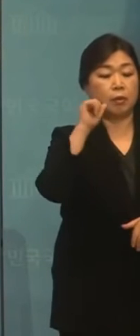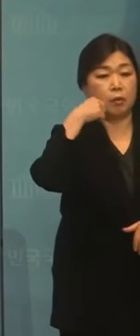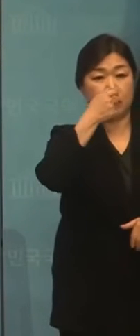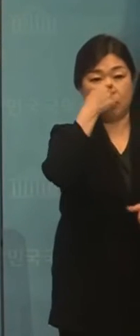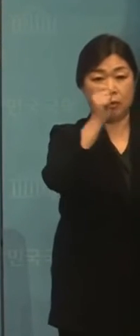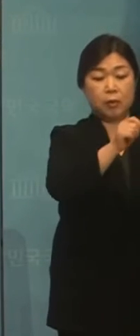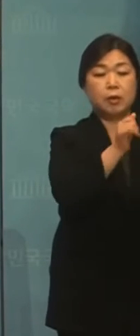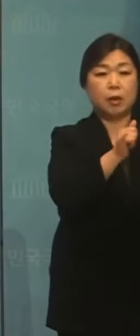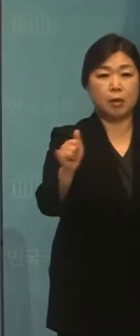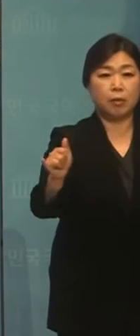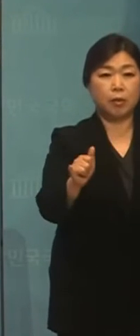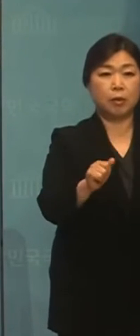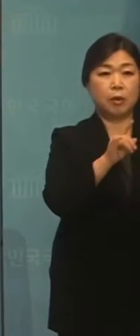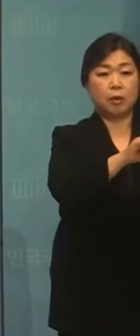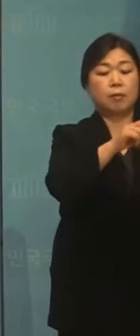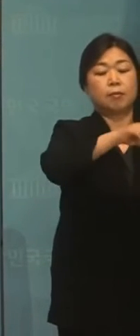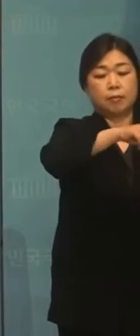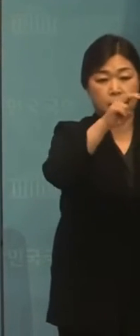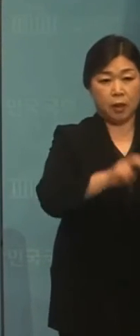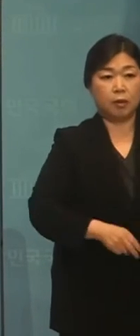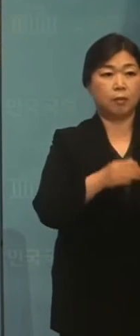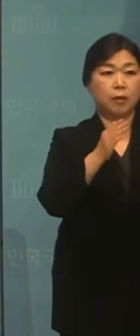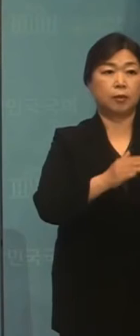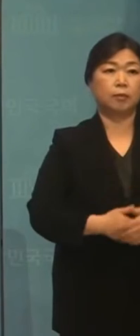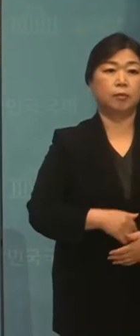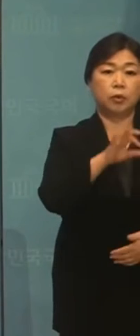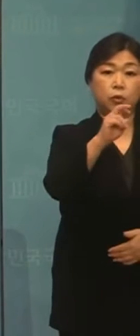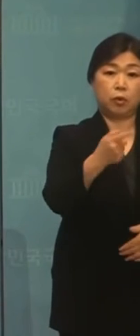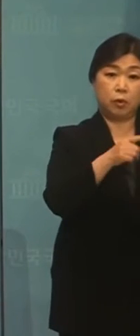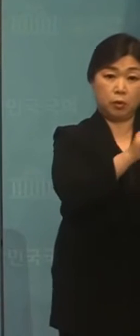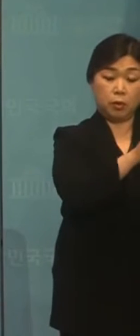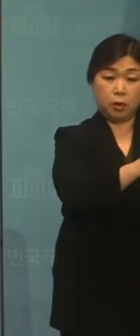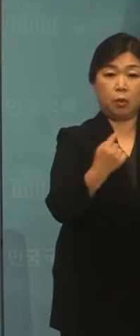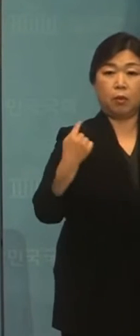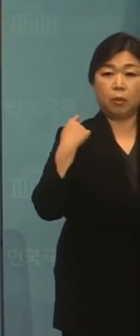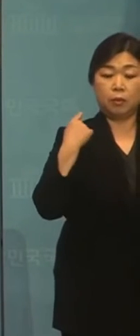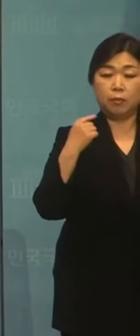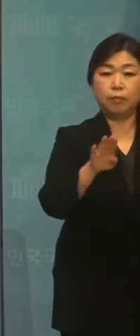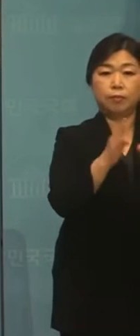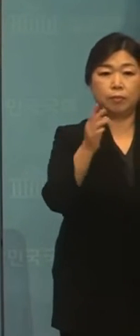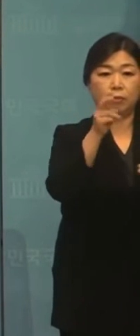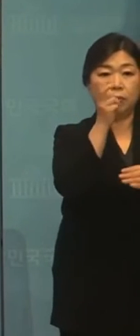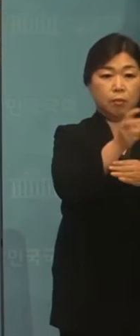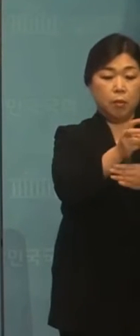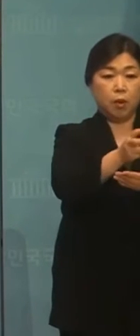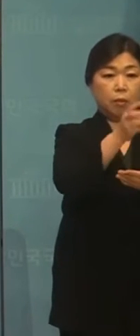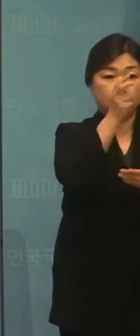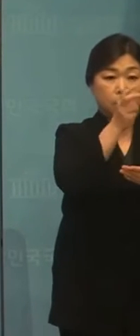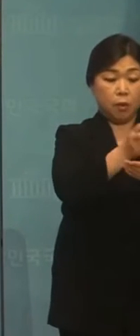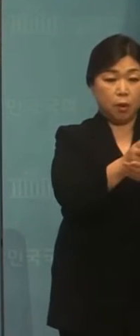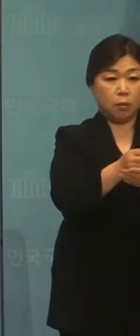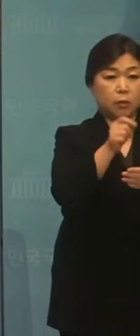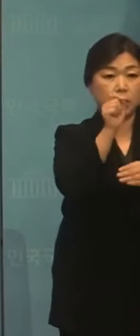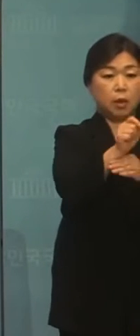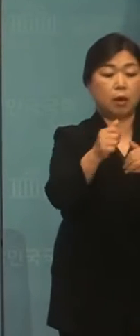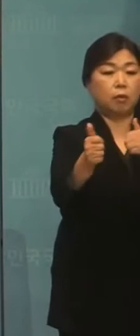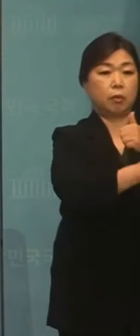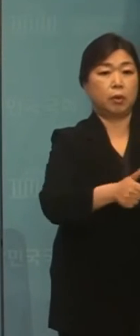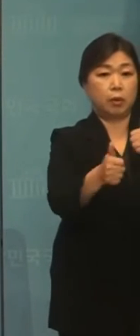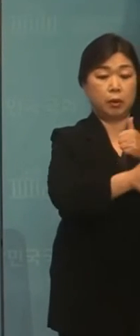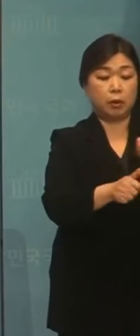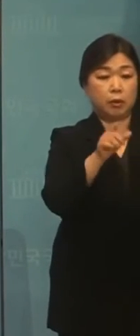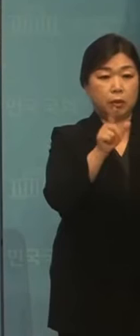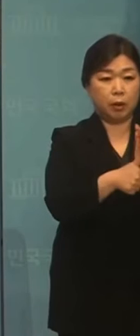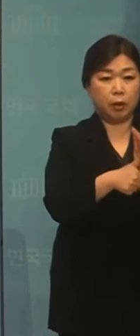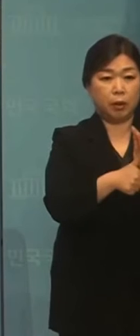즉각 사퇴하기 바랍니다. 윤호중 위원장은 어제 열린 법사위 전체회의에서 폐특법